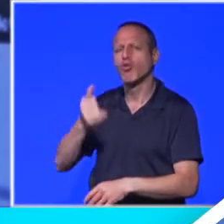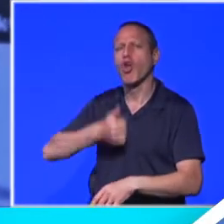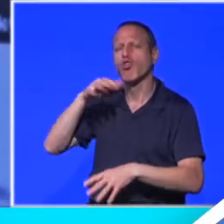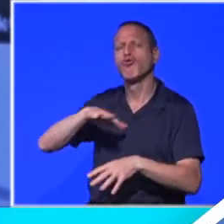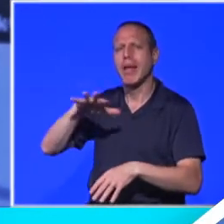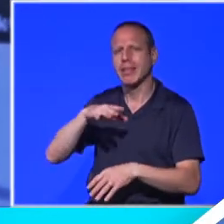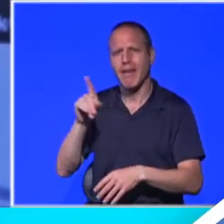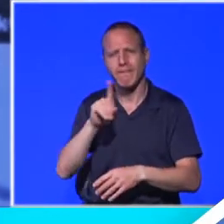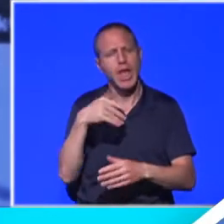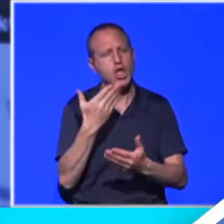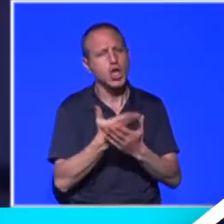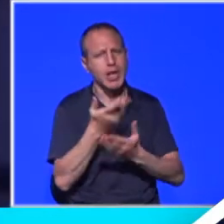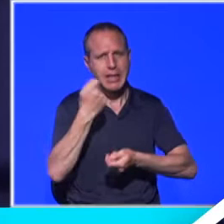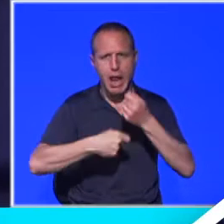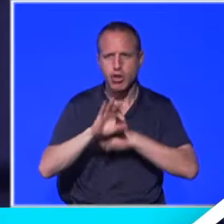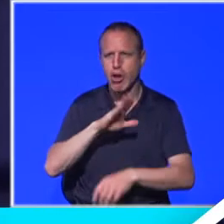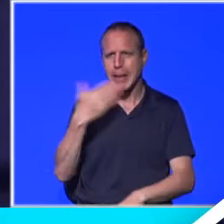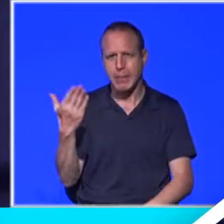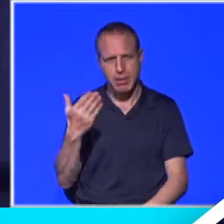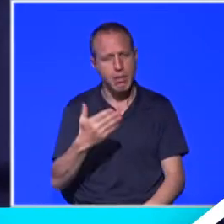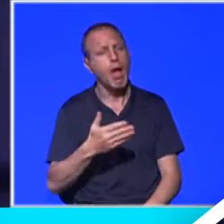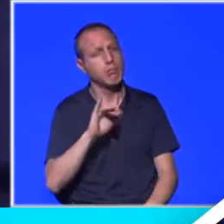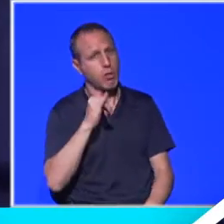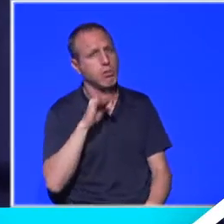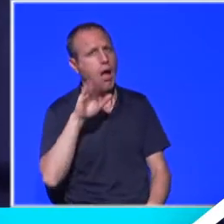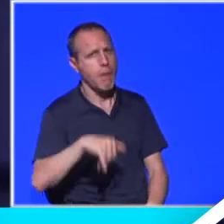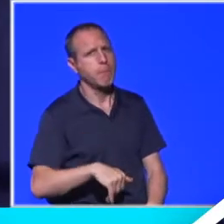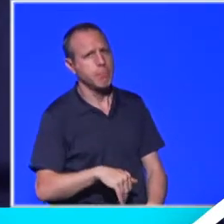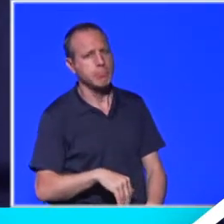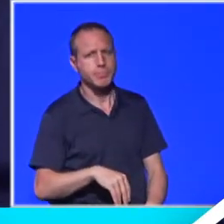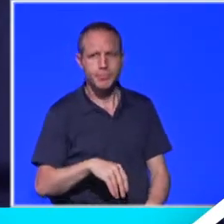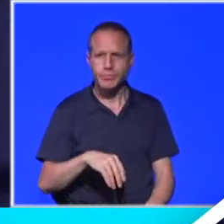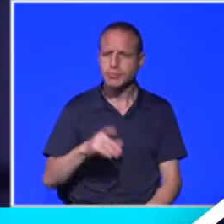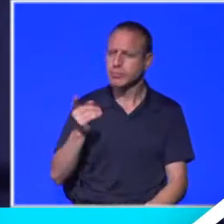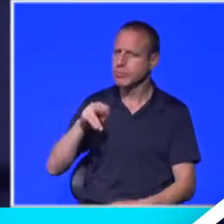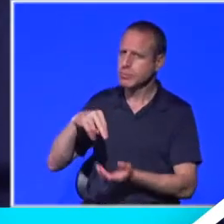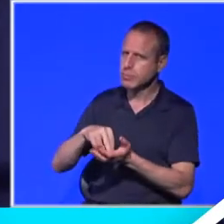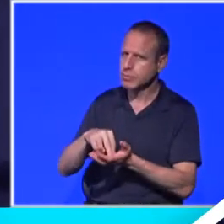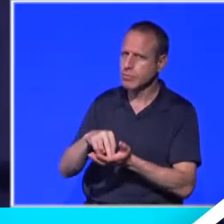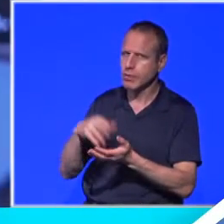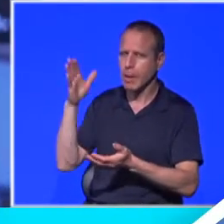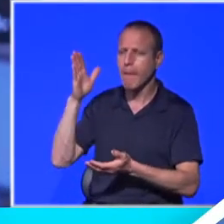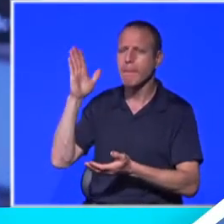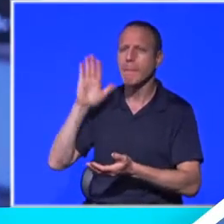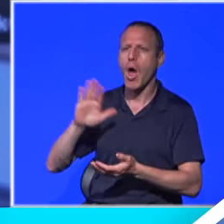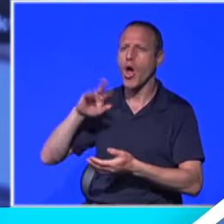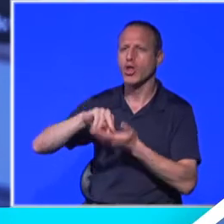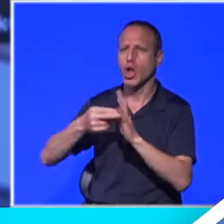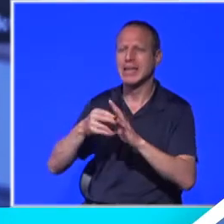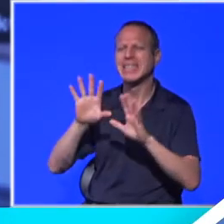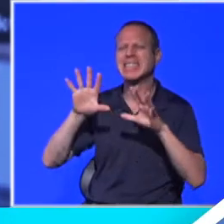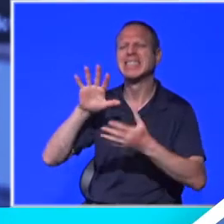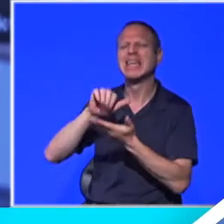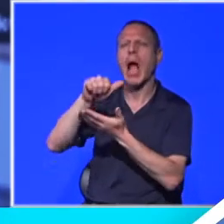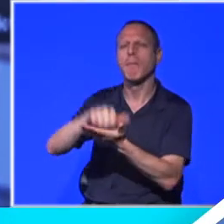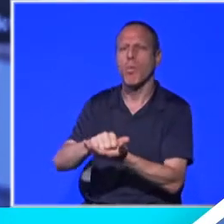והיועץ הכלכלי של ימינה, נכון? גם. גם. ומי שעמד במאחורי תוכנית סינגפור, נכון? נכון. אתה